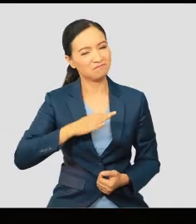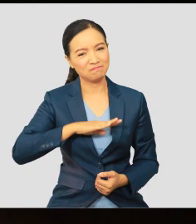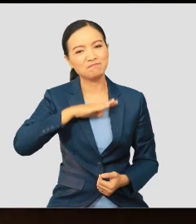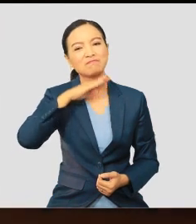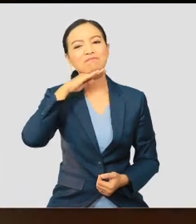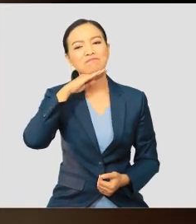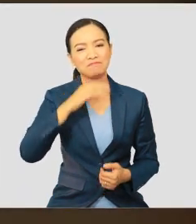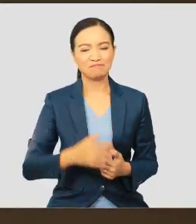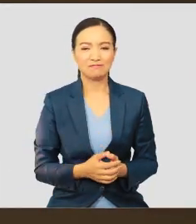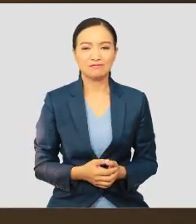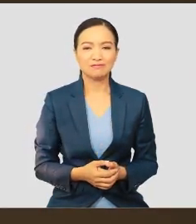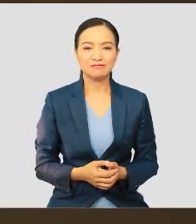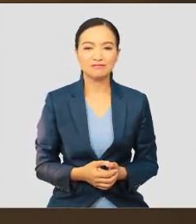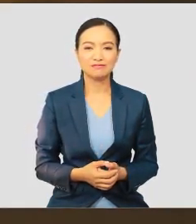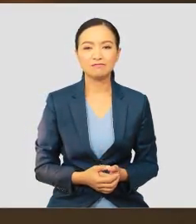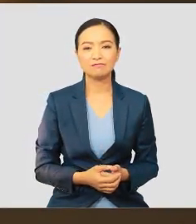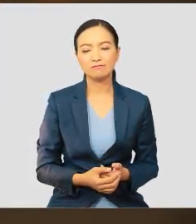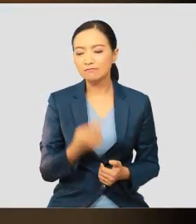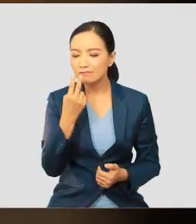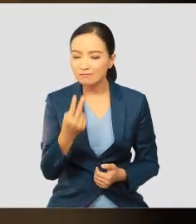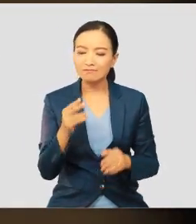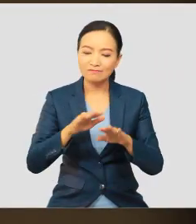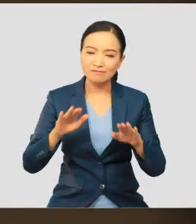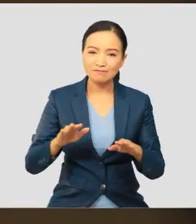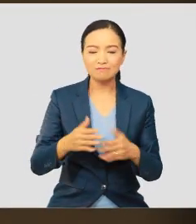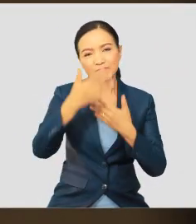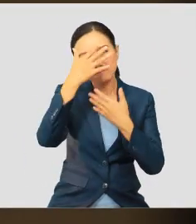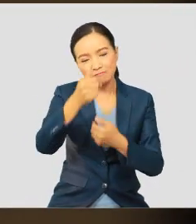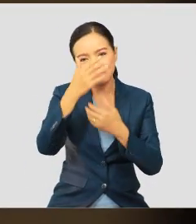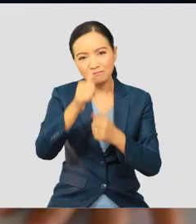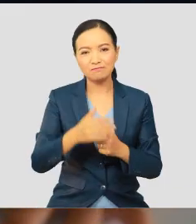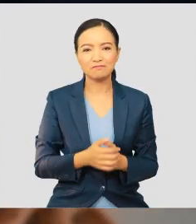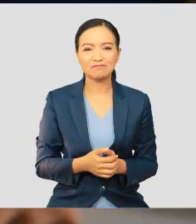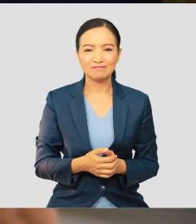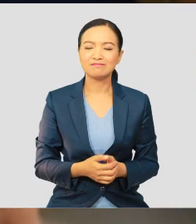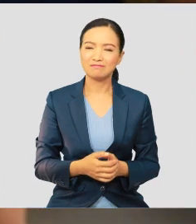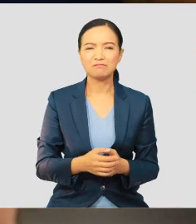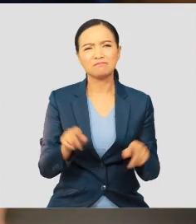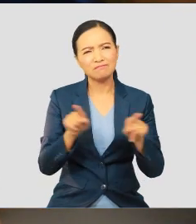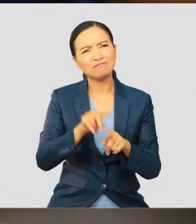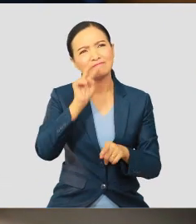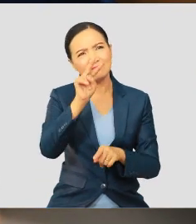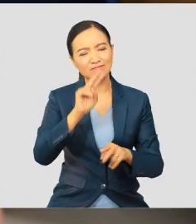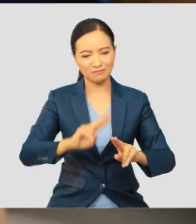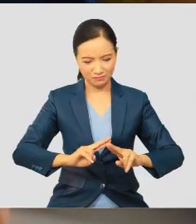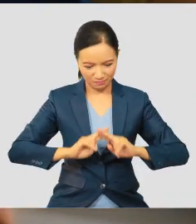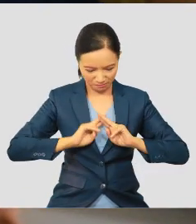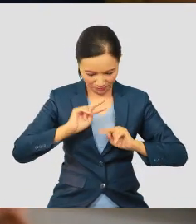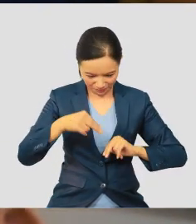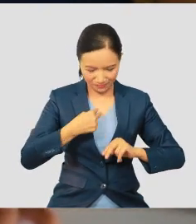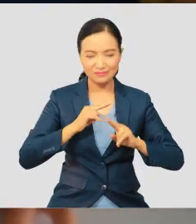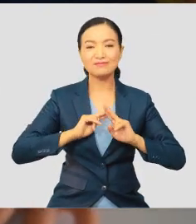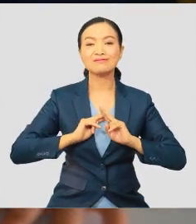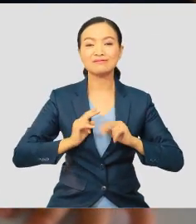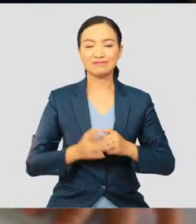ากค่ะเพราะว่าหมุนได้รับกลับมาเพราะว่าได้ดูน้องๆต่อสนใจค่ะมันก็เหมือนได้กลับไปเห็นตัวเอง พี่เห็น